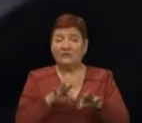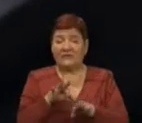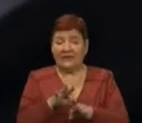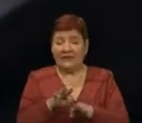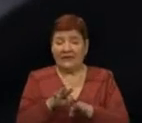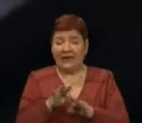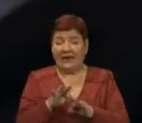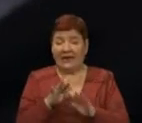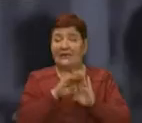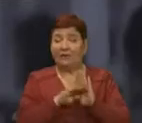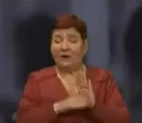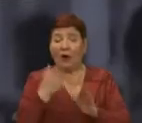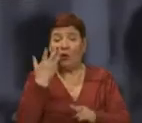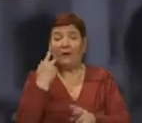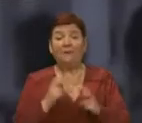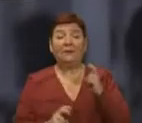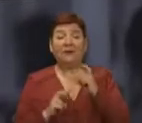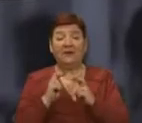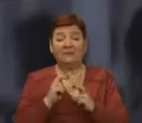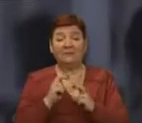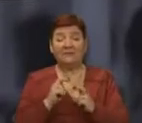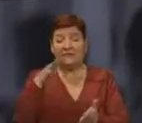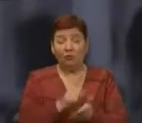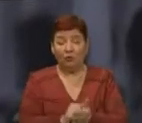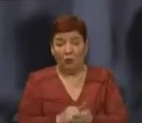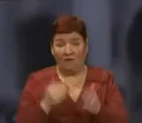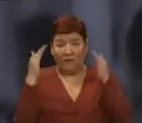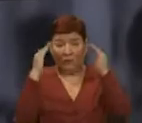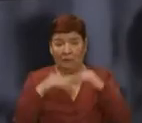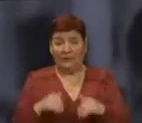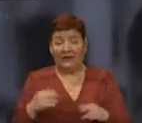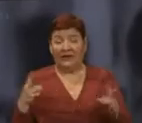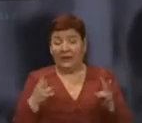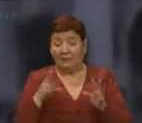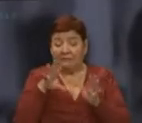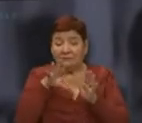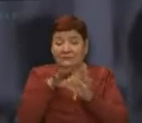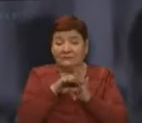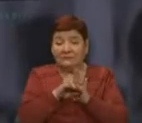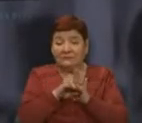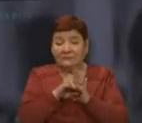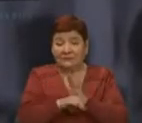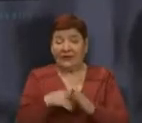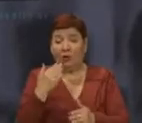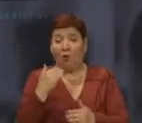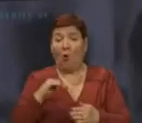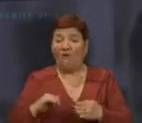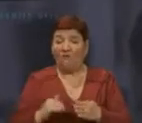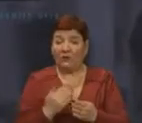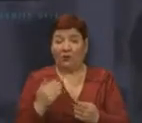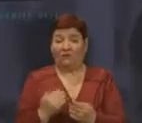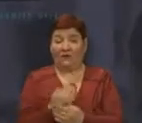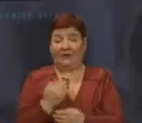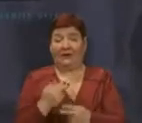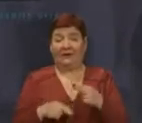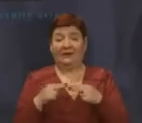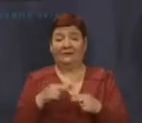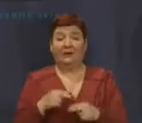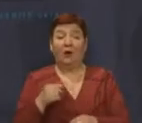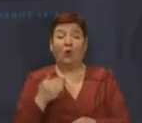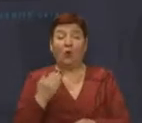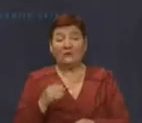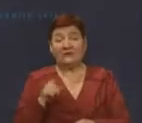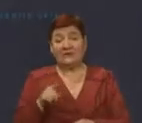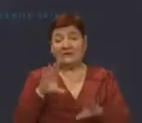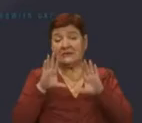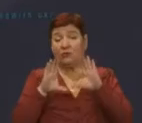реконструкційна складова. Тобто, коли підприємство зруйновано фізично, їм треба закладати видатки на його відновлення.